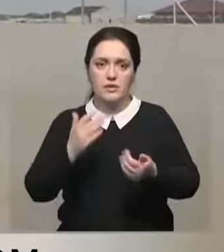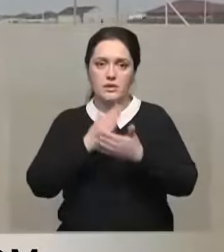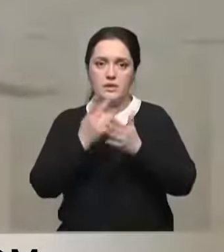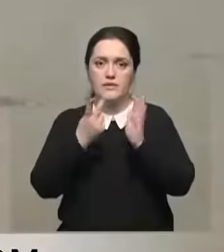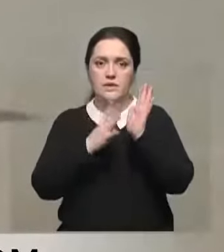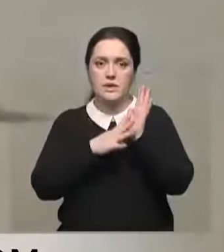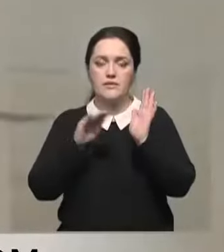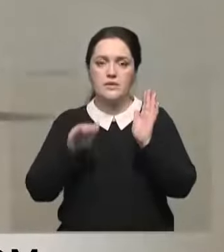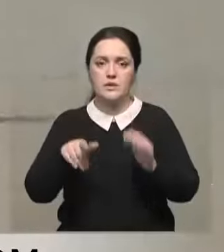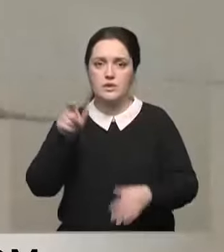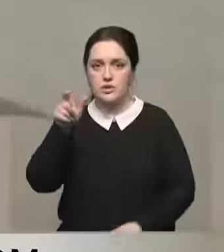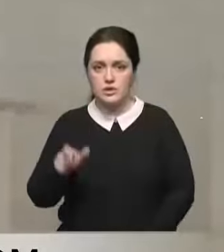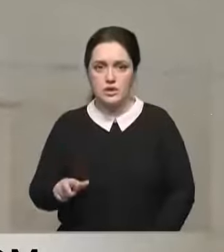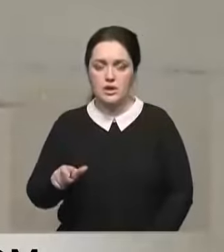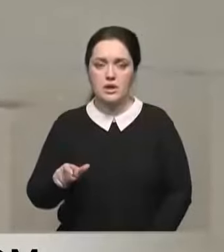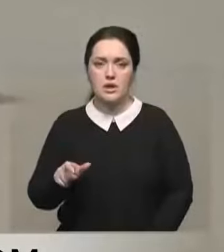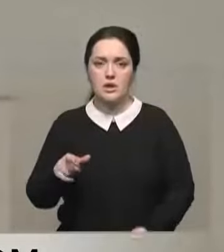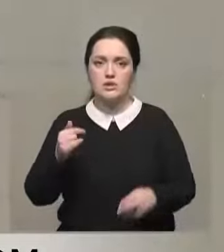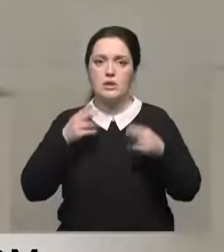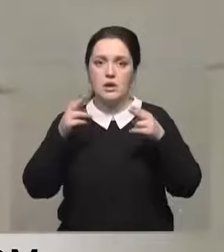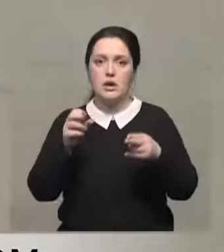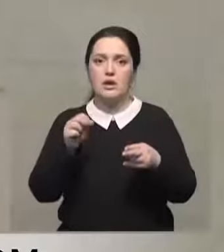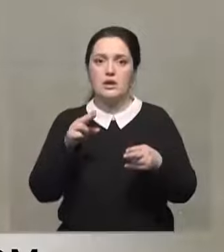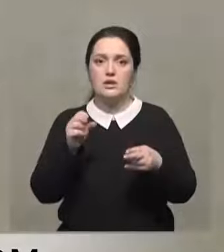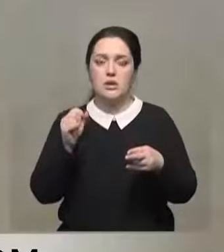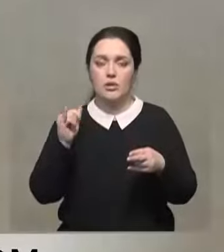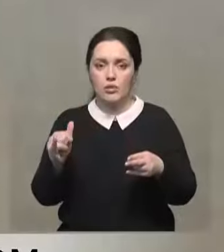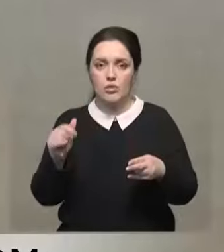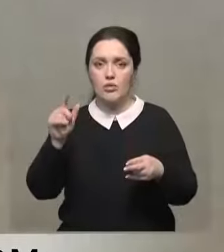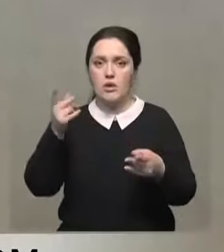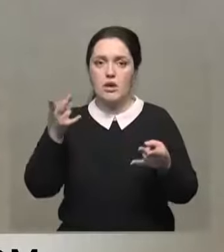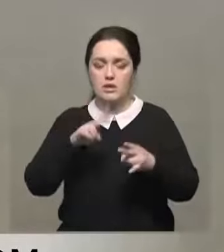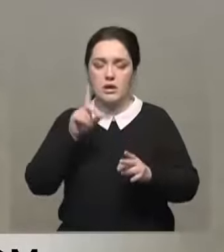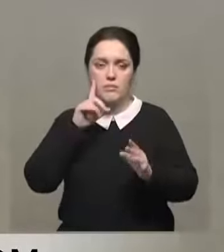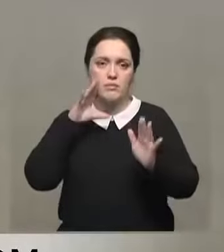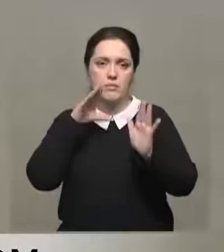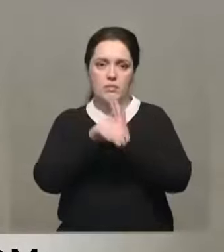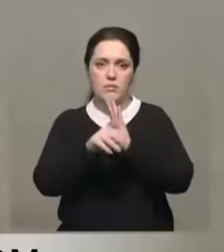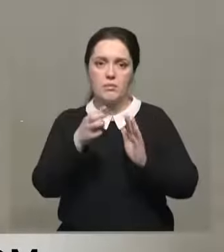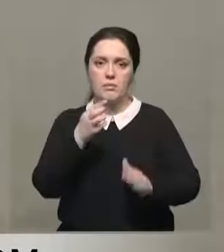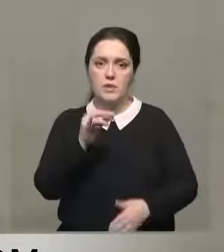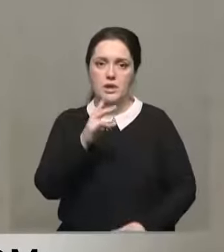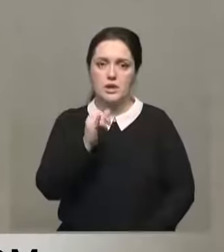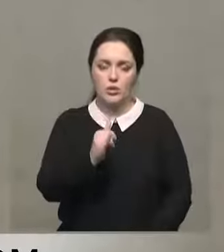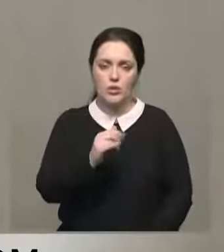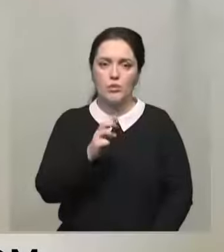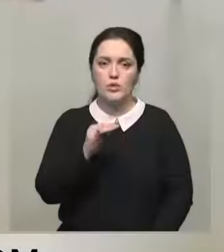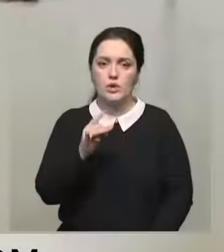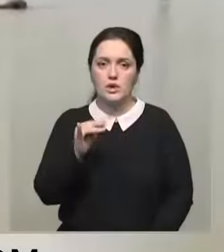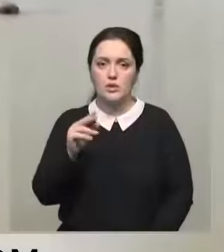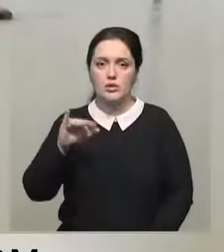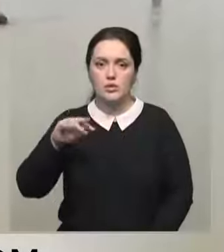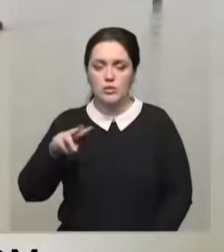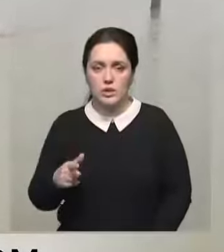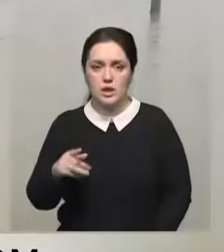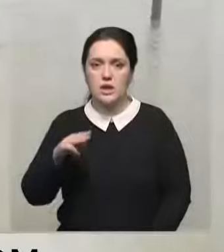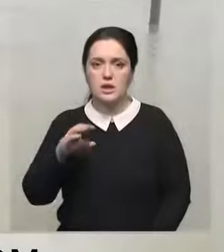тысяч человек. Некоторые жители выехали в Актау, остальные размещены в Бейнеу, Буранкуле и на Тенгизе.